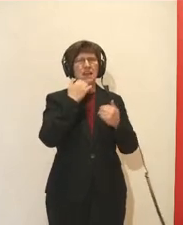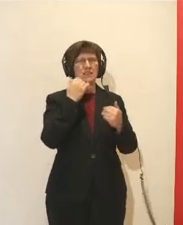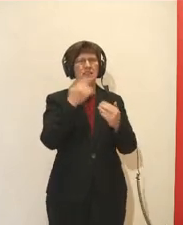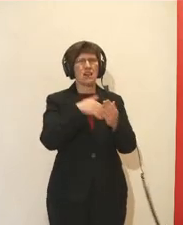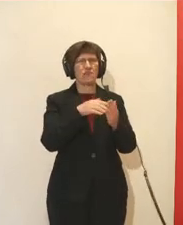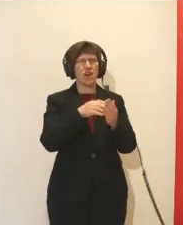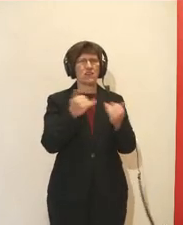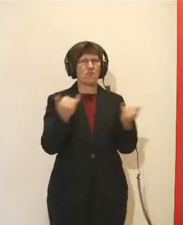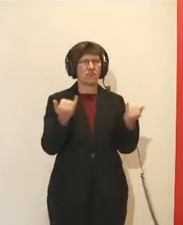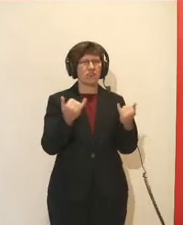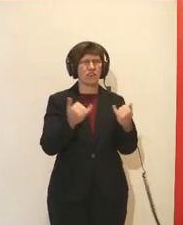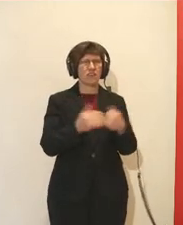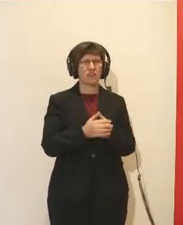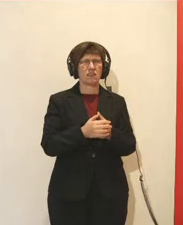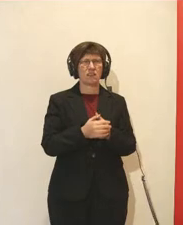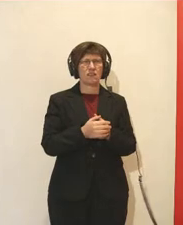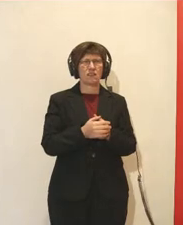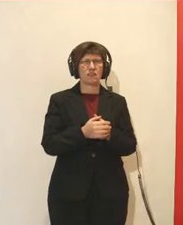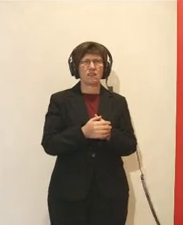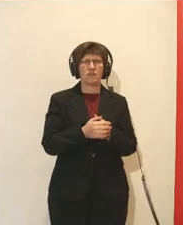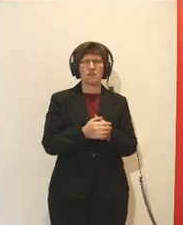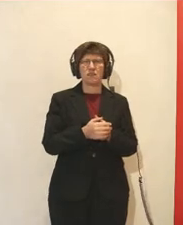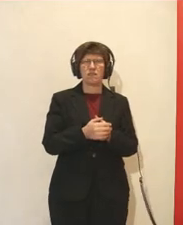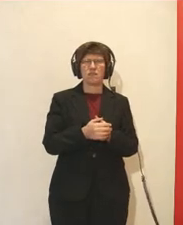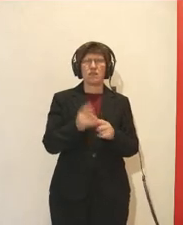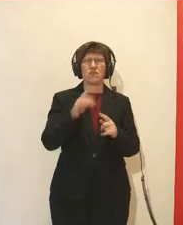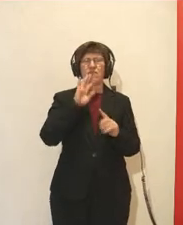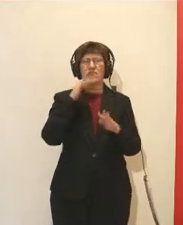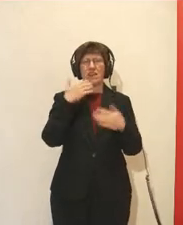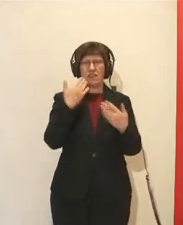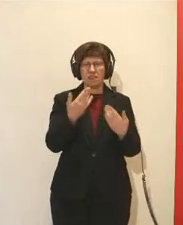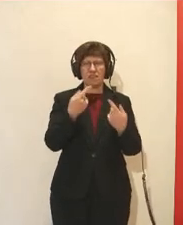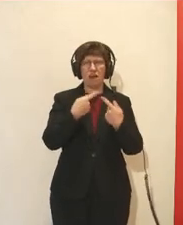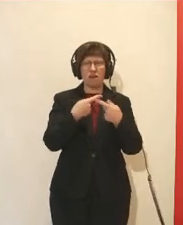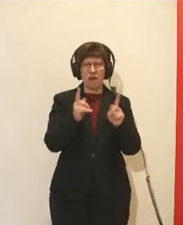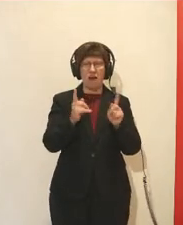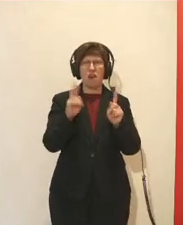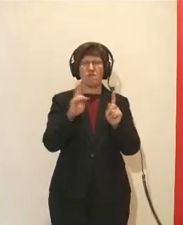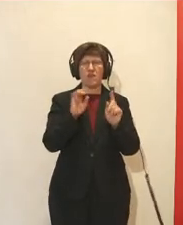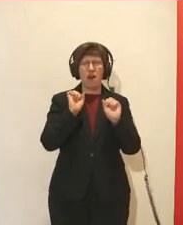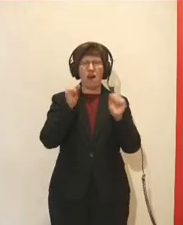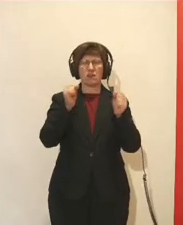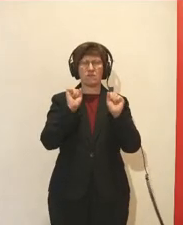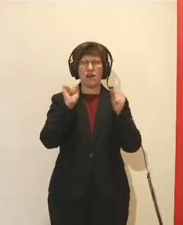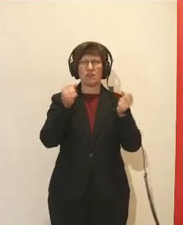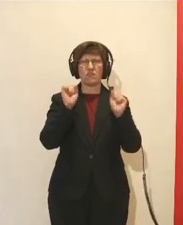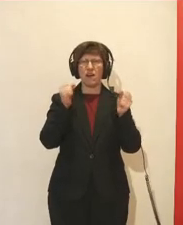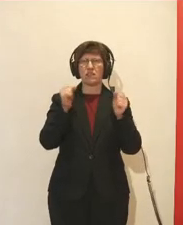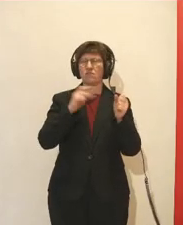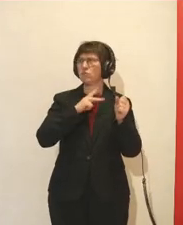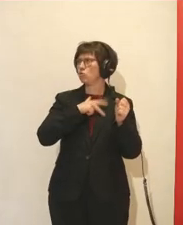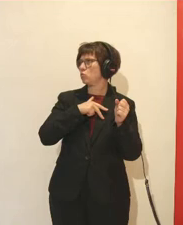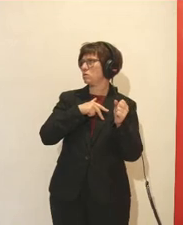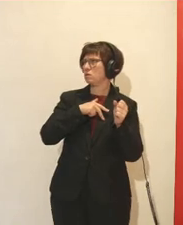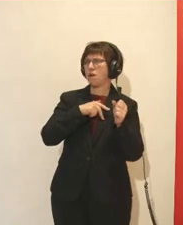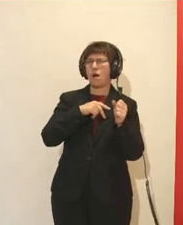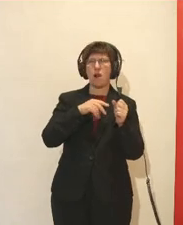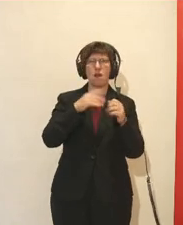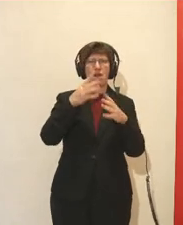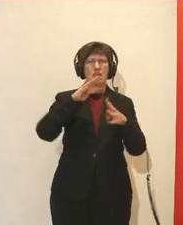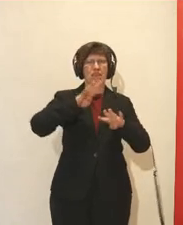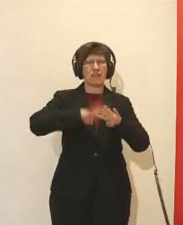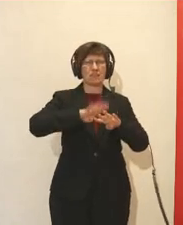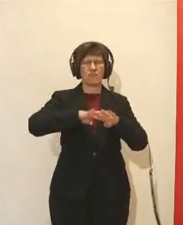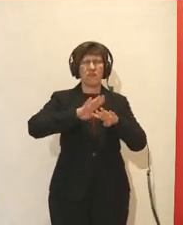weitergeht zum einen herzlichen dank an alle die aktiv in den sozialen netzwerken sind und